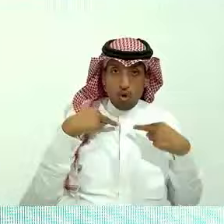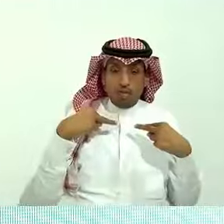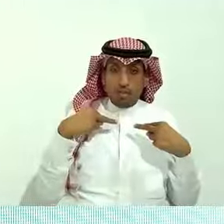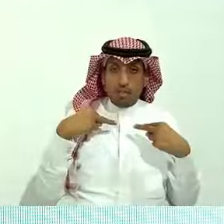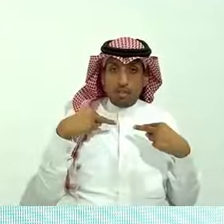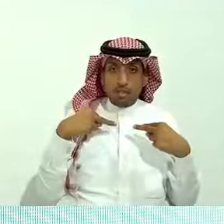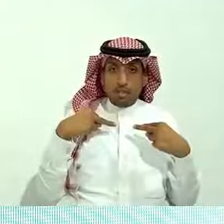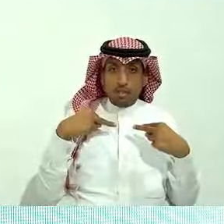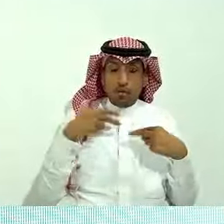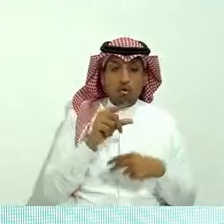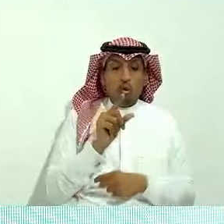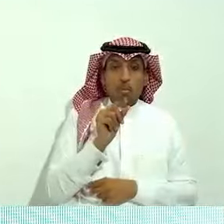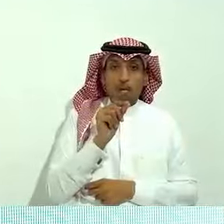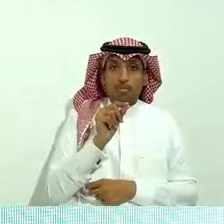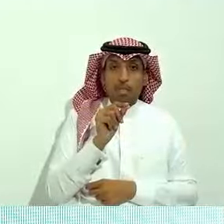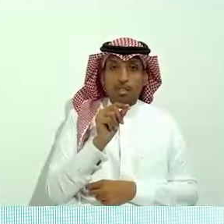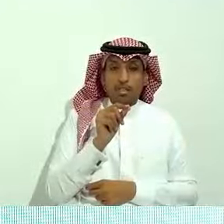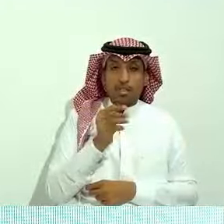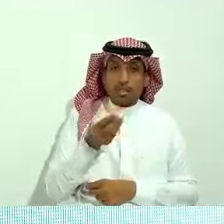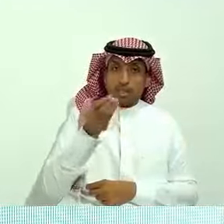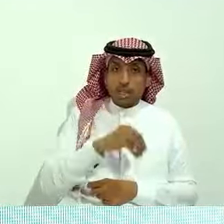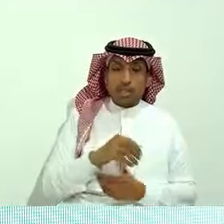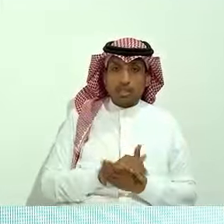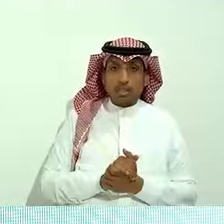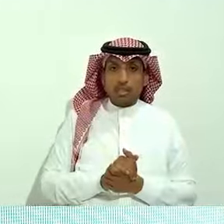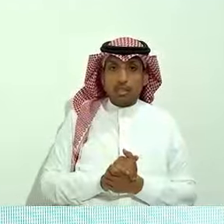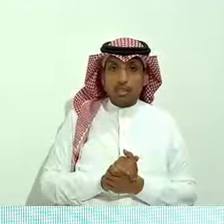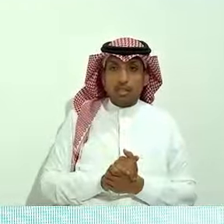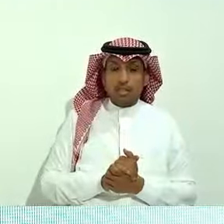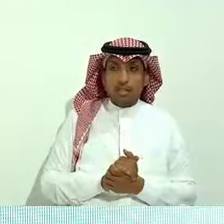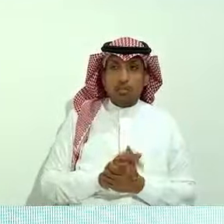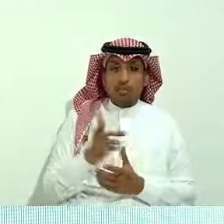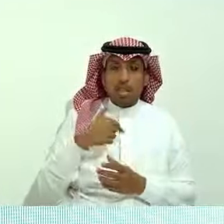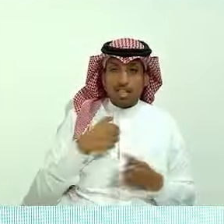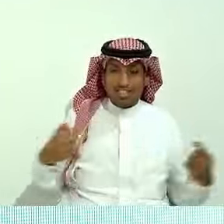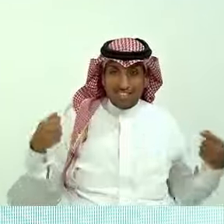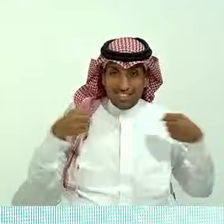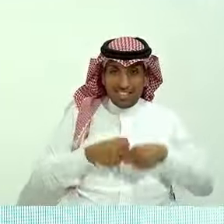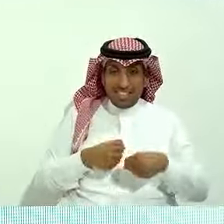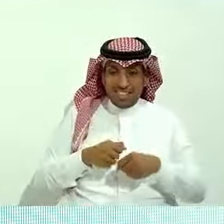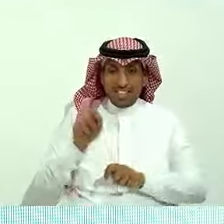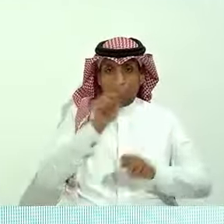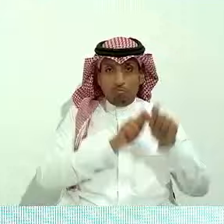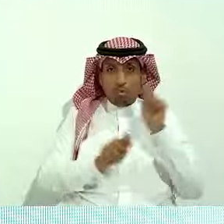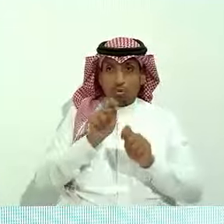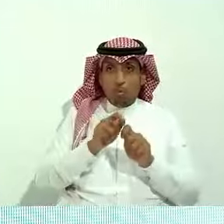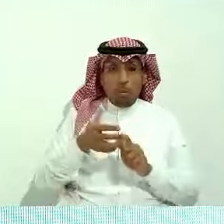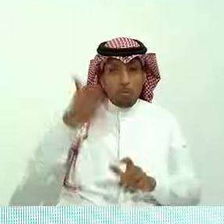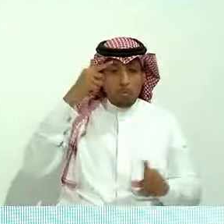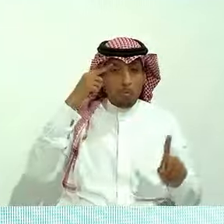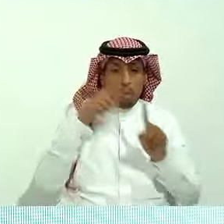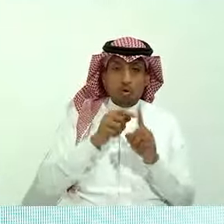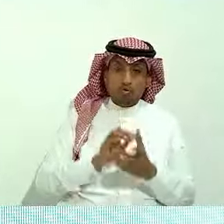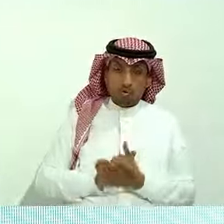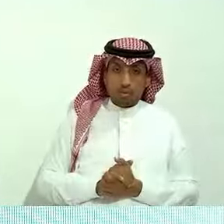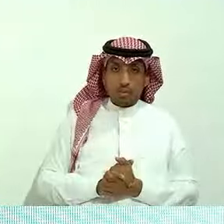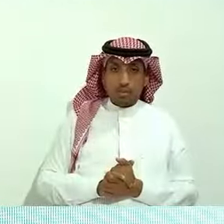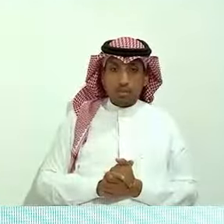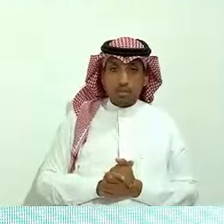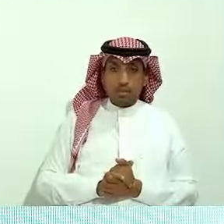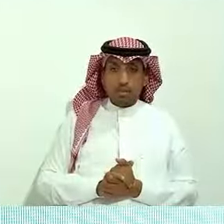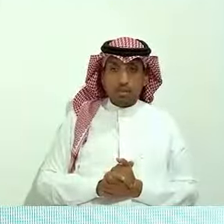وبتكون مميزة أكثر من لو كانت لابسة المصممي أزياء أكبر. فعلا وفيها